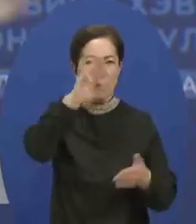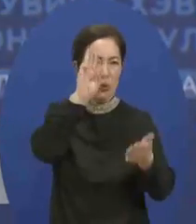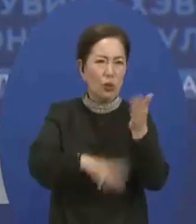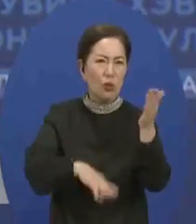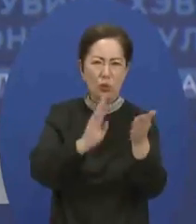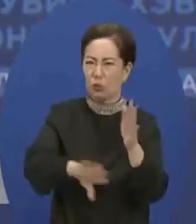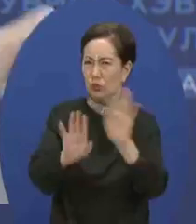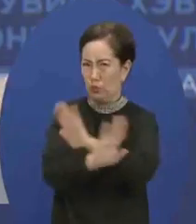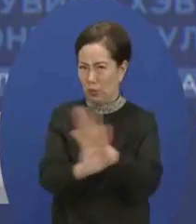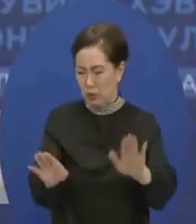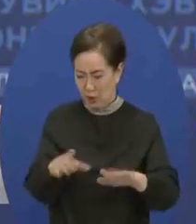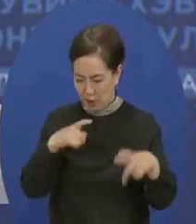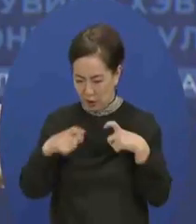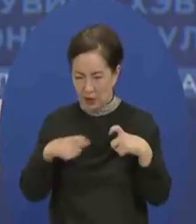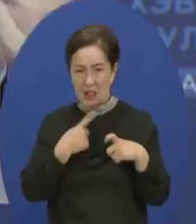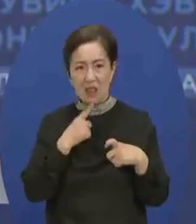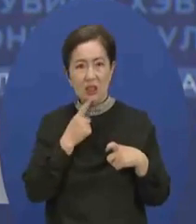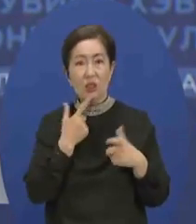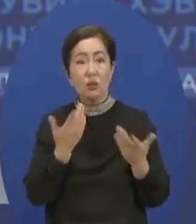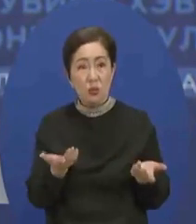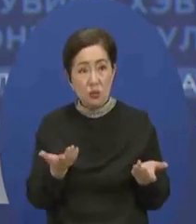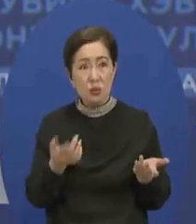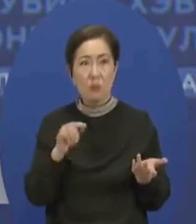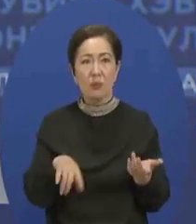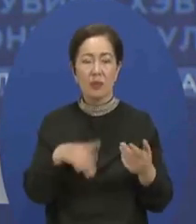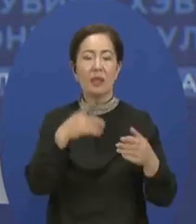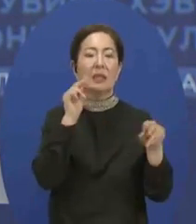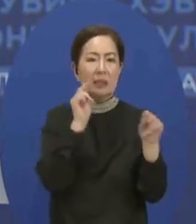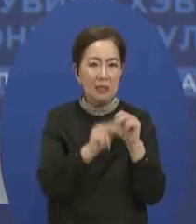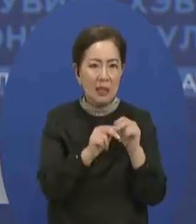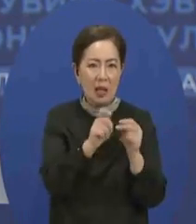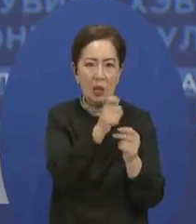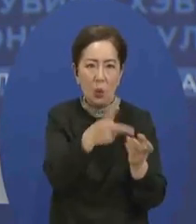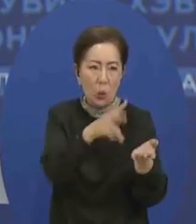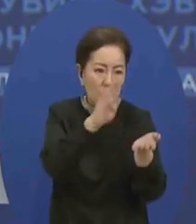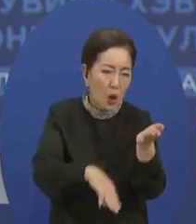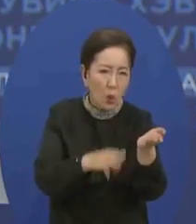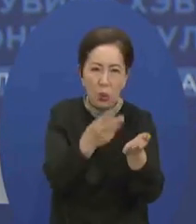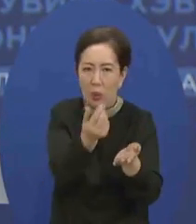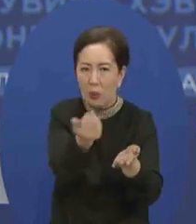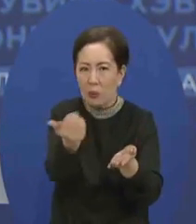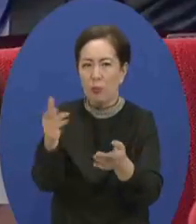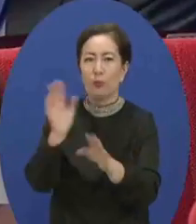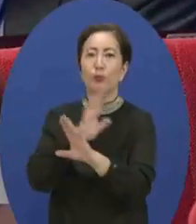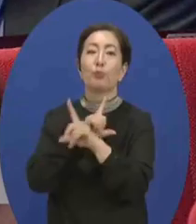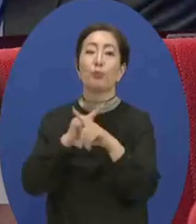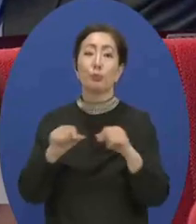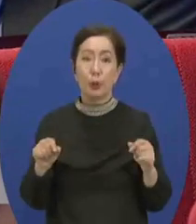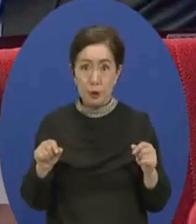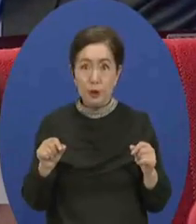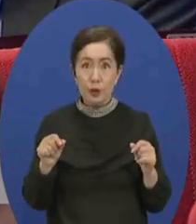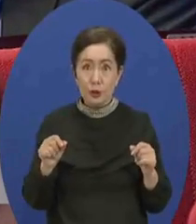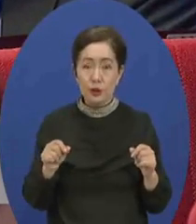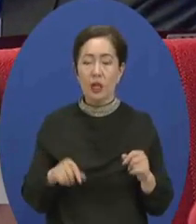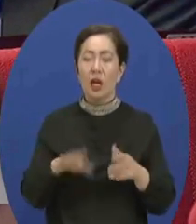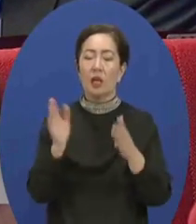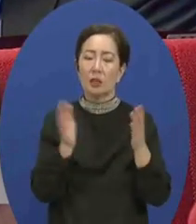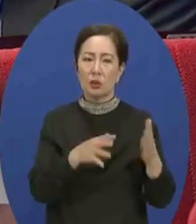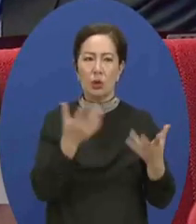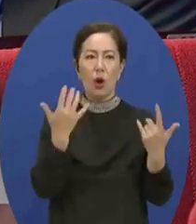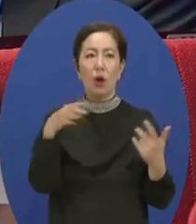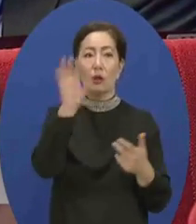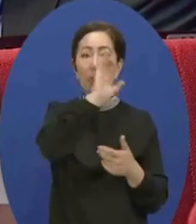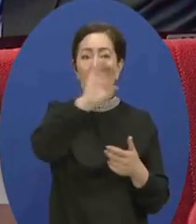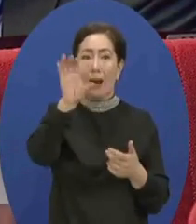тогтоохгүйгээр өнгөрөөч. Эдийн засгийн хүндрэл ерөөсөө маш хүндэрсэн байна. Одоо энэ үед ерөөсөө шалгаад хүү торгууль алдан тавих болчихоо. Тэгхүүгээр бол энэ одоо олон